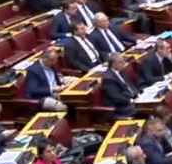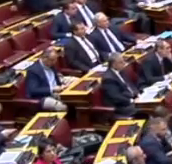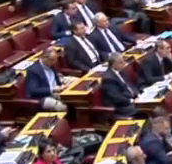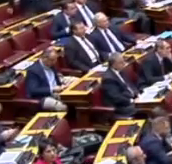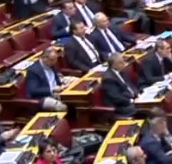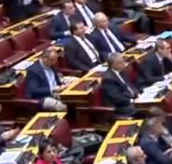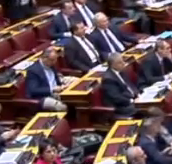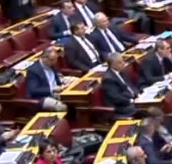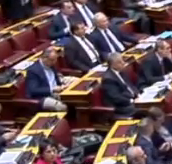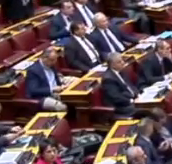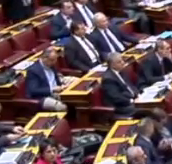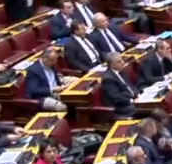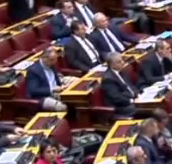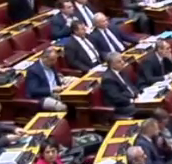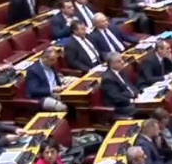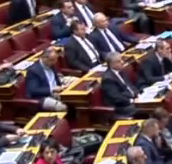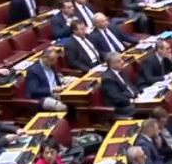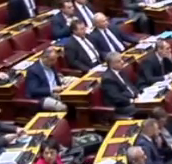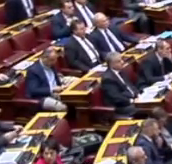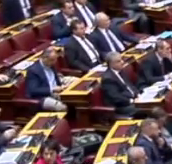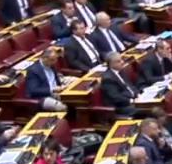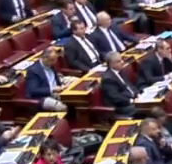Κυρίες και κύριοι συνάδελφοι, σήμερα είναι μια